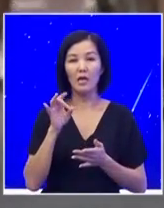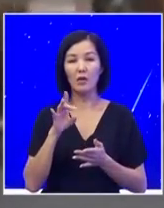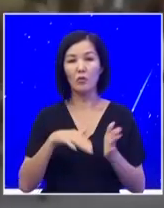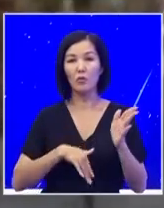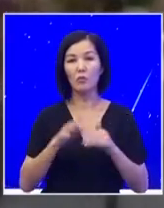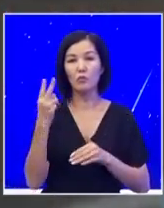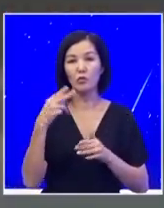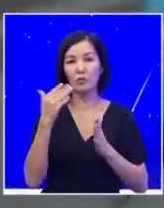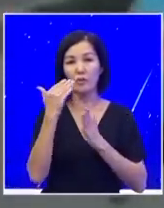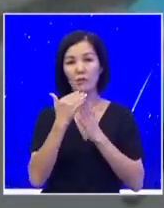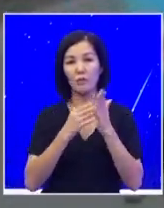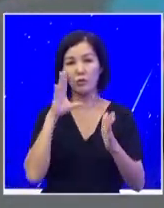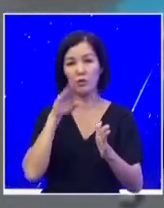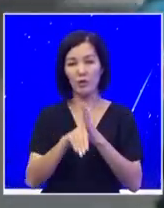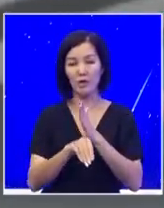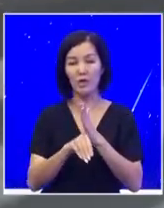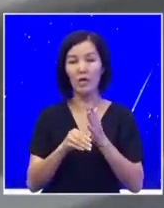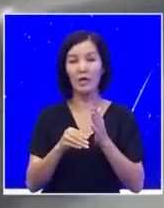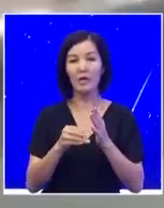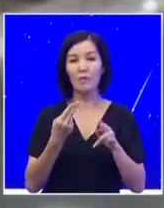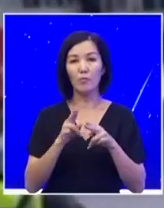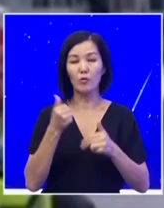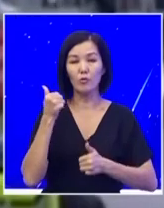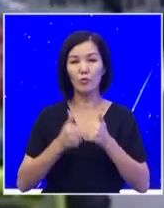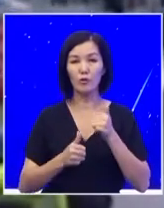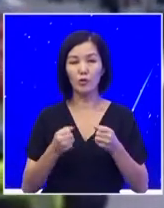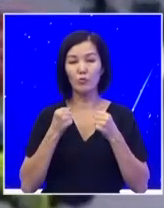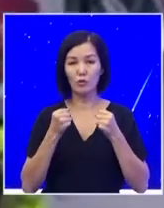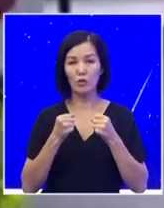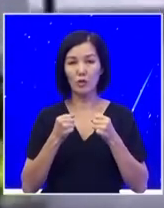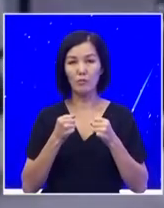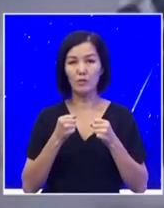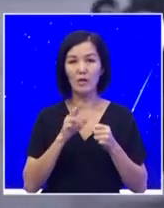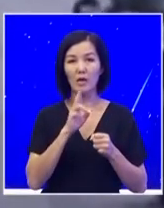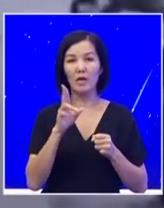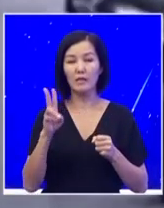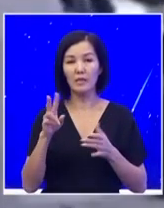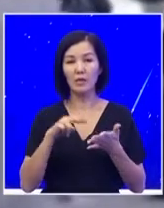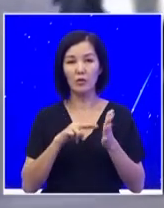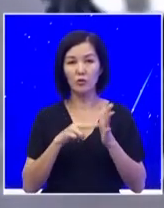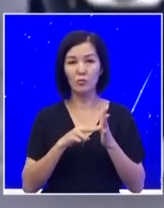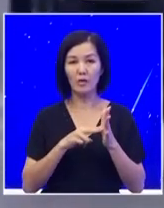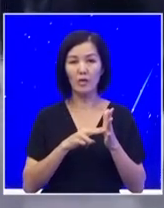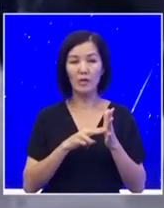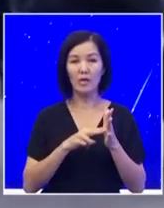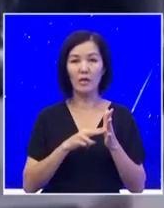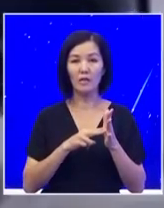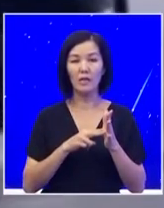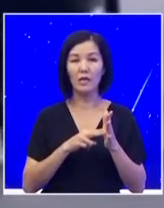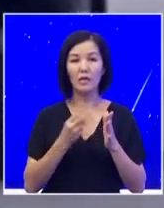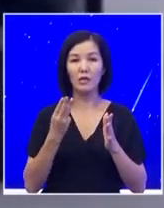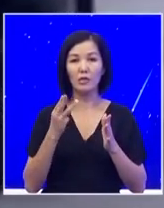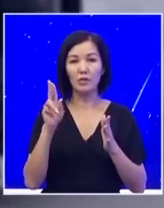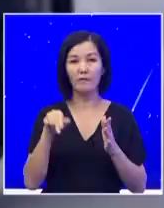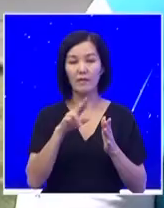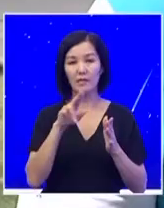20 спортшы қатарынан көрінді. Мамандардың айтуынша бұл турнир спортшыларымыз үшін қазан айында жоспарланған Швейцарияда болатын әлем